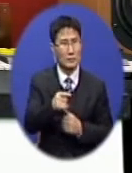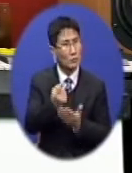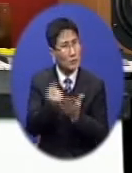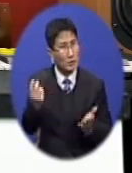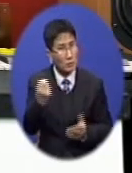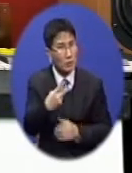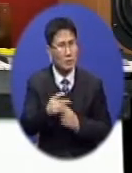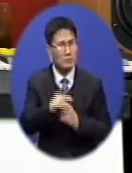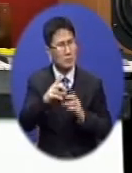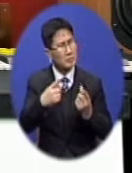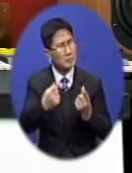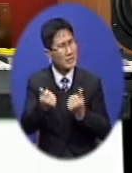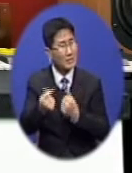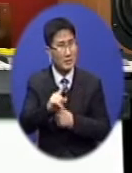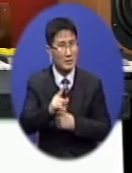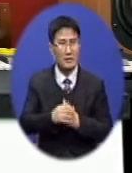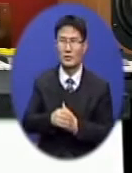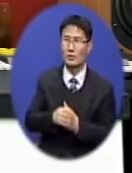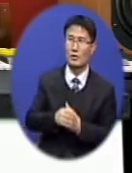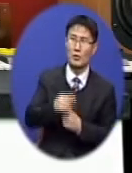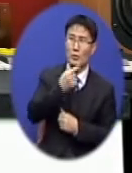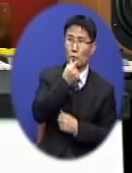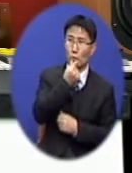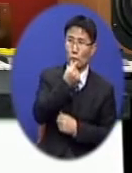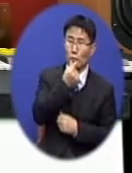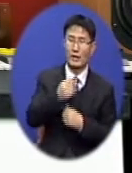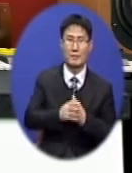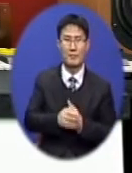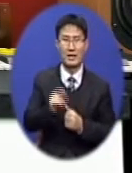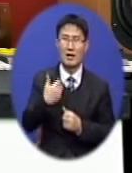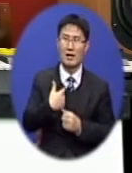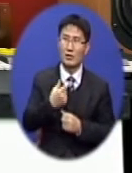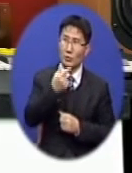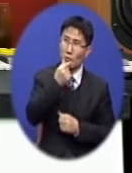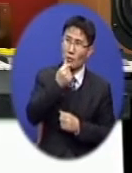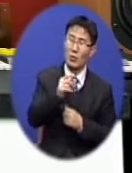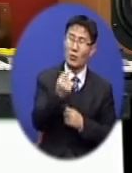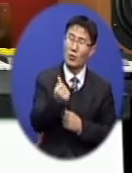또 그런 비슷한 가요가 또 있어요. 또 히파람도 있죠. 아, 어젯밤에